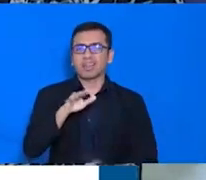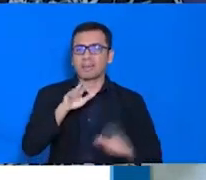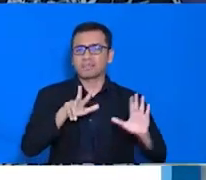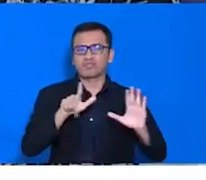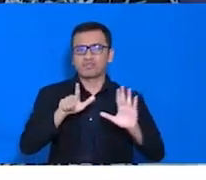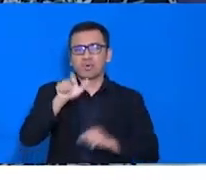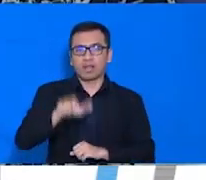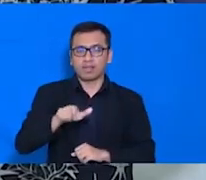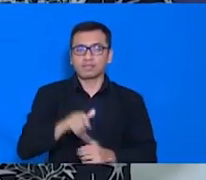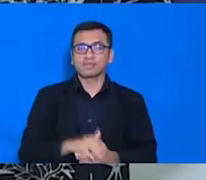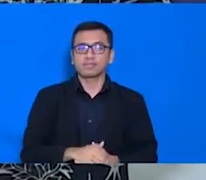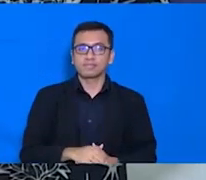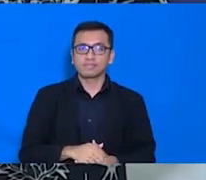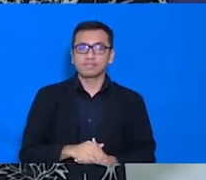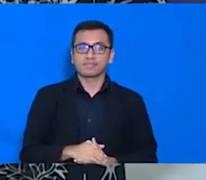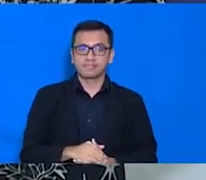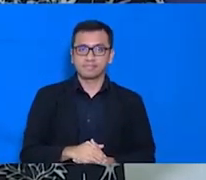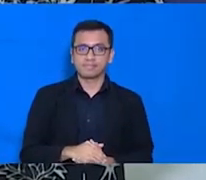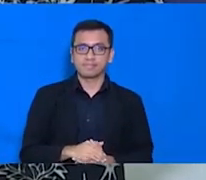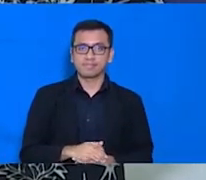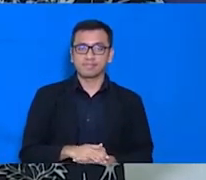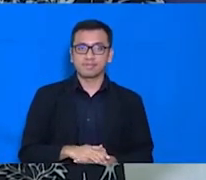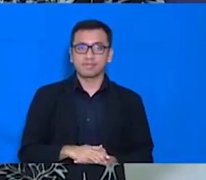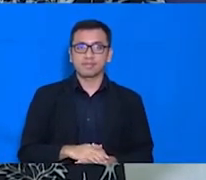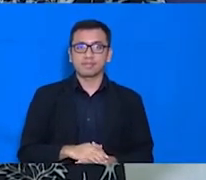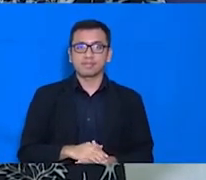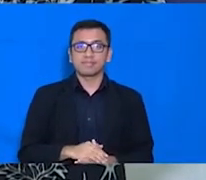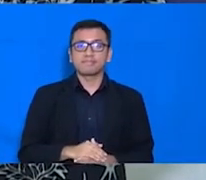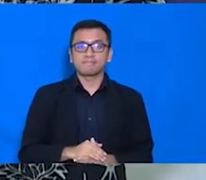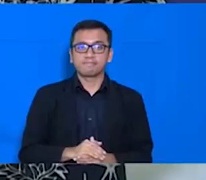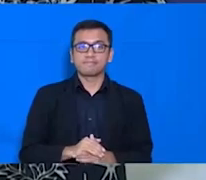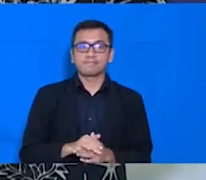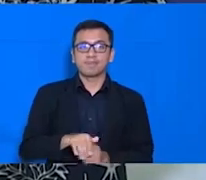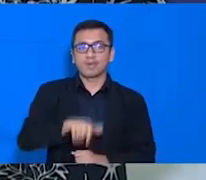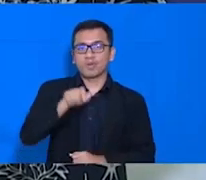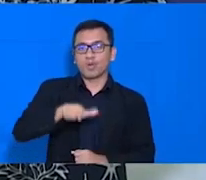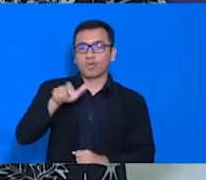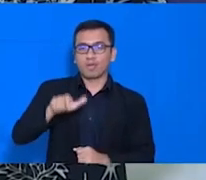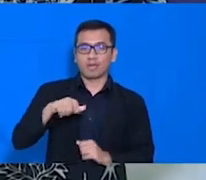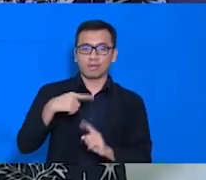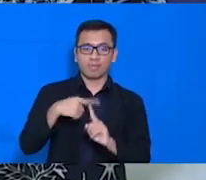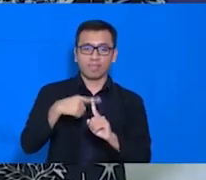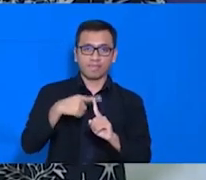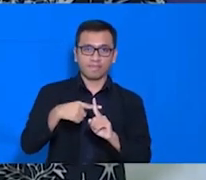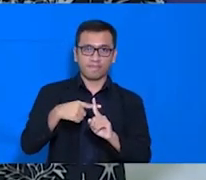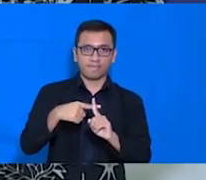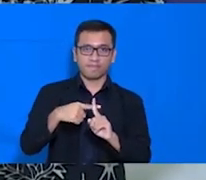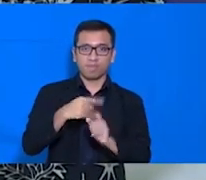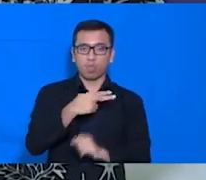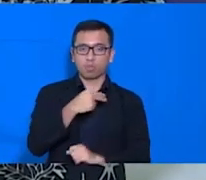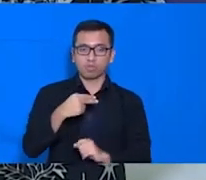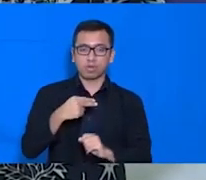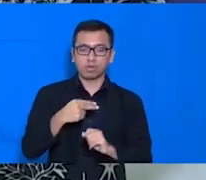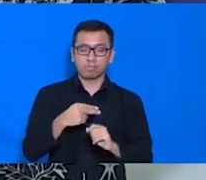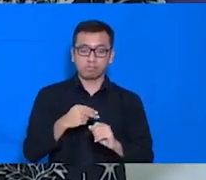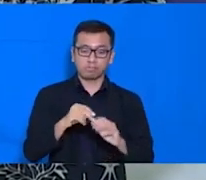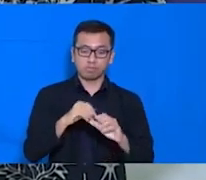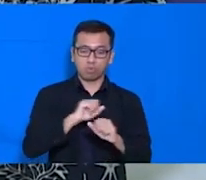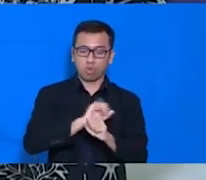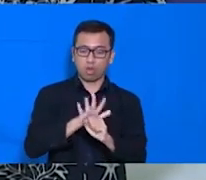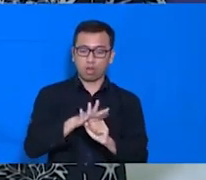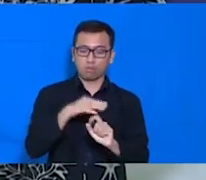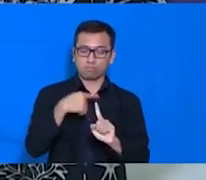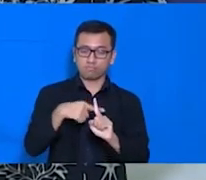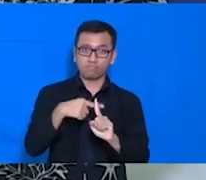jumlah kasus positif dan kasus meninggal di Indonesia maupun di dunia terus meningkat secara